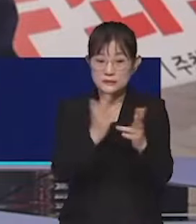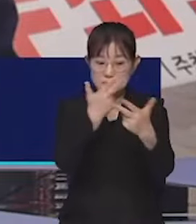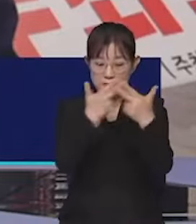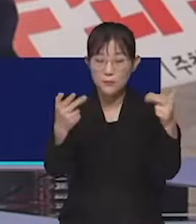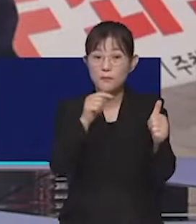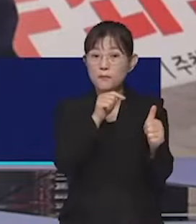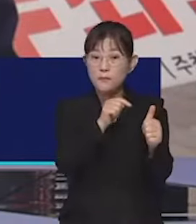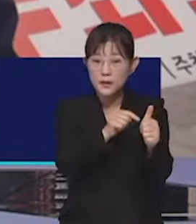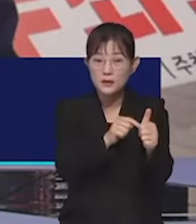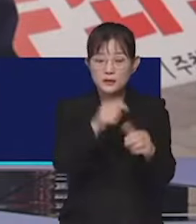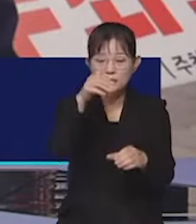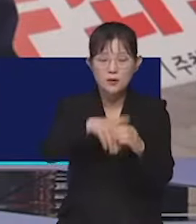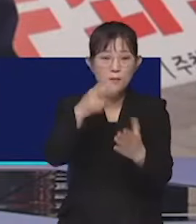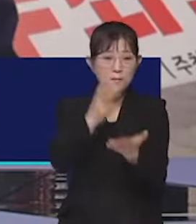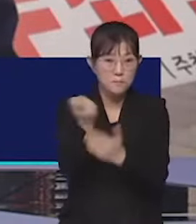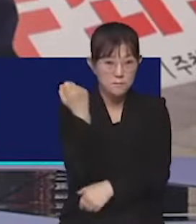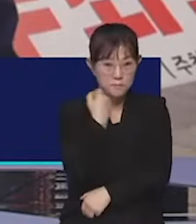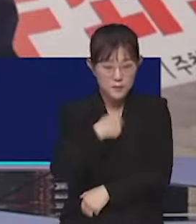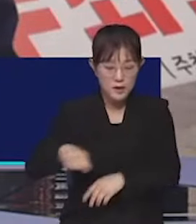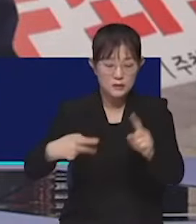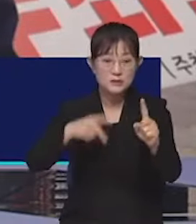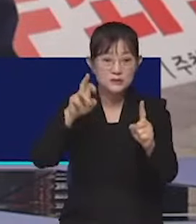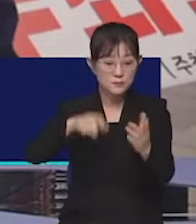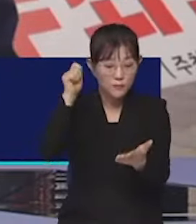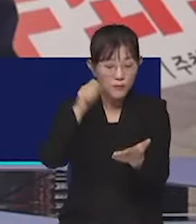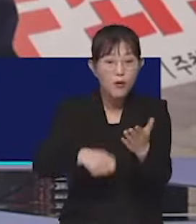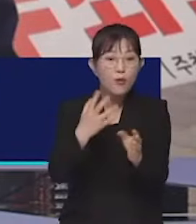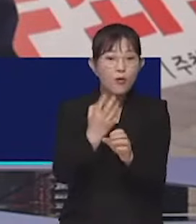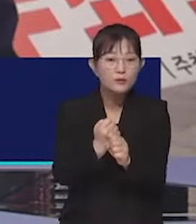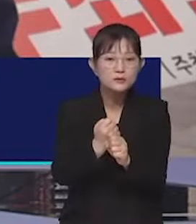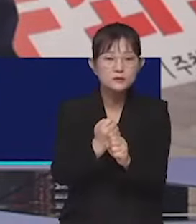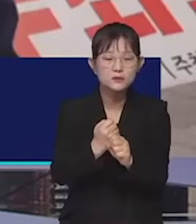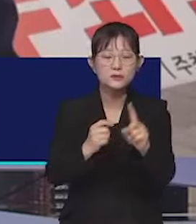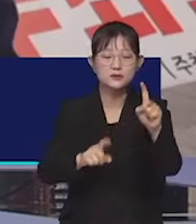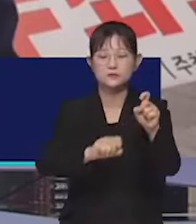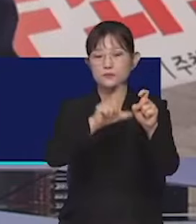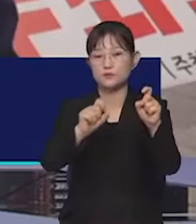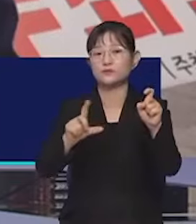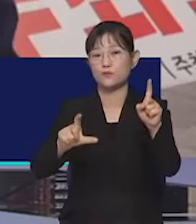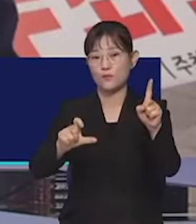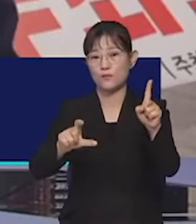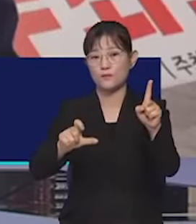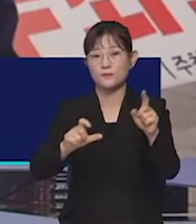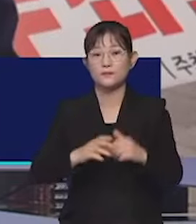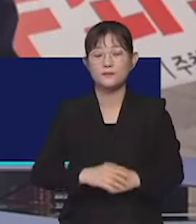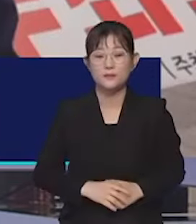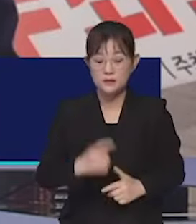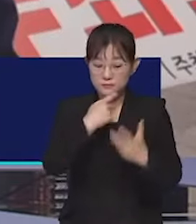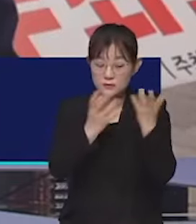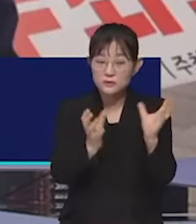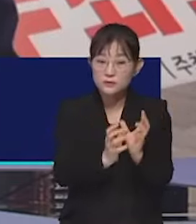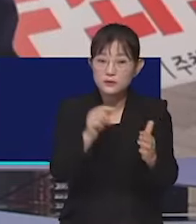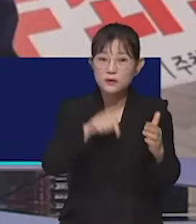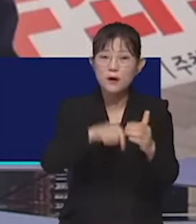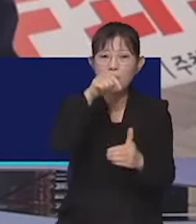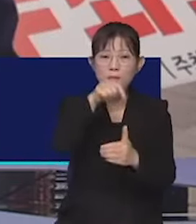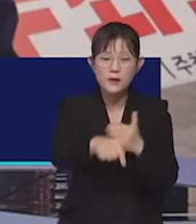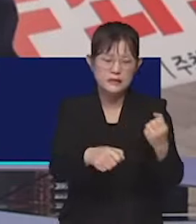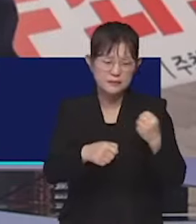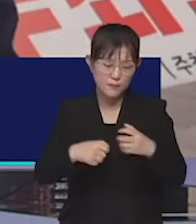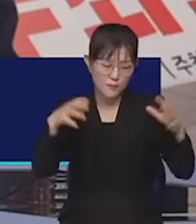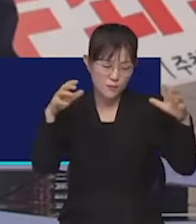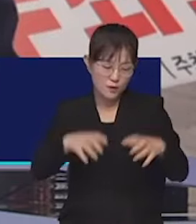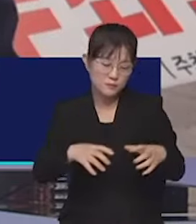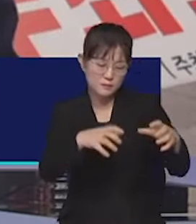더불어민주당 이재명 대표의 선거법 위반 1심 선고가 오는 15일 이루어집니다. 민주당은 당 안팎의 모든 역량을